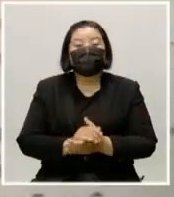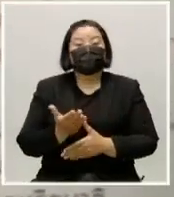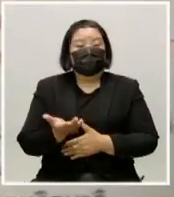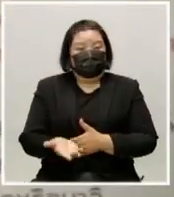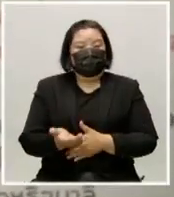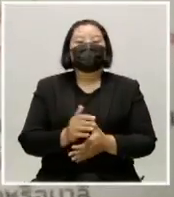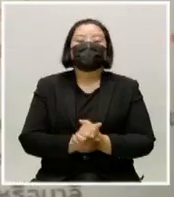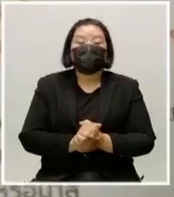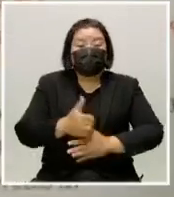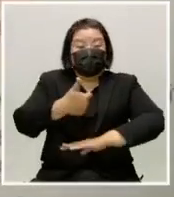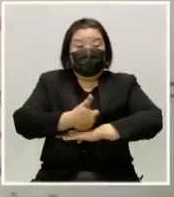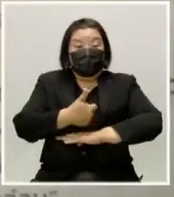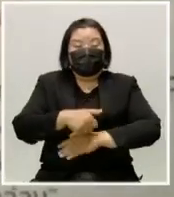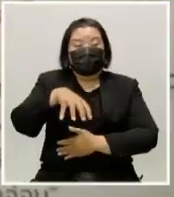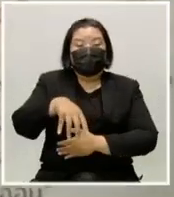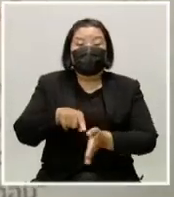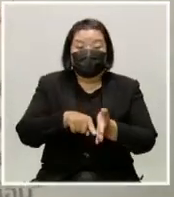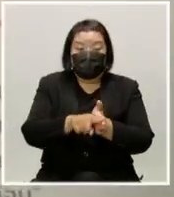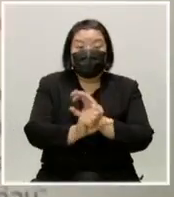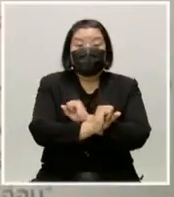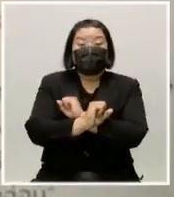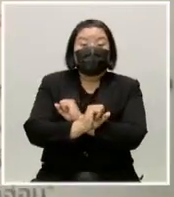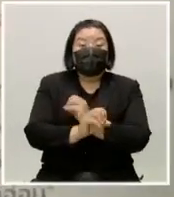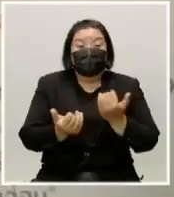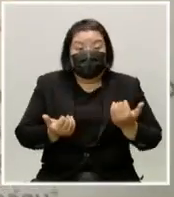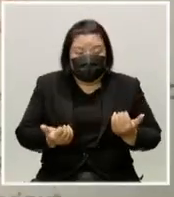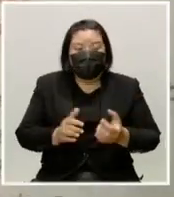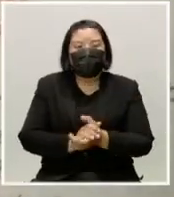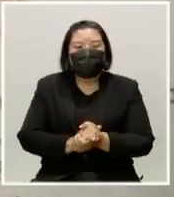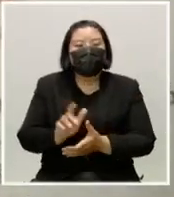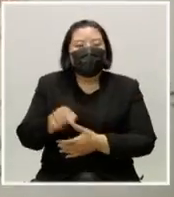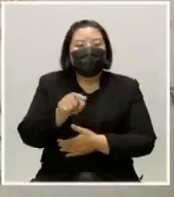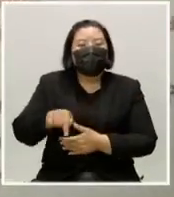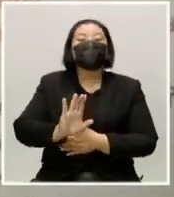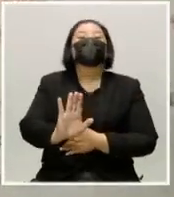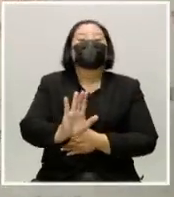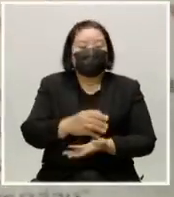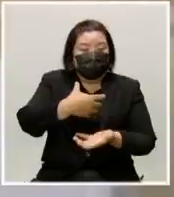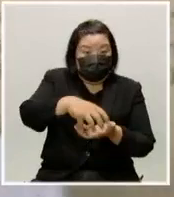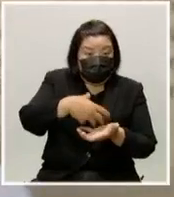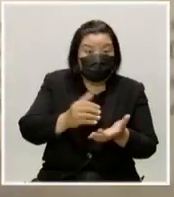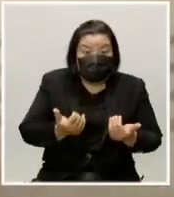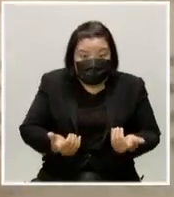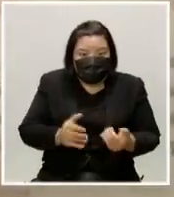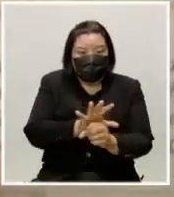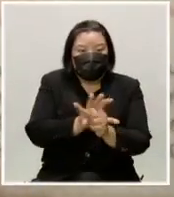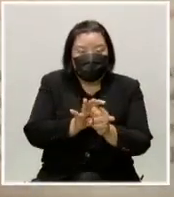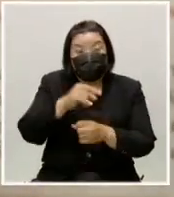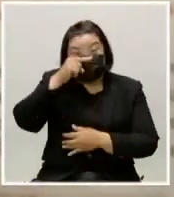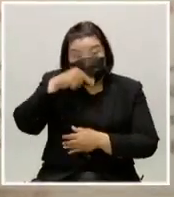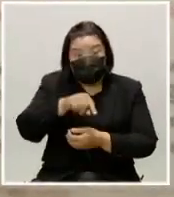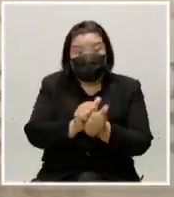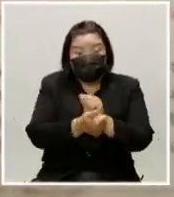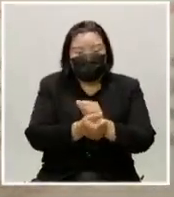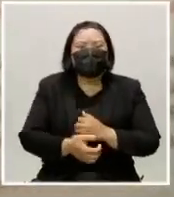การกวินพงศ์อธิบดีกรมควบคุมโรคบอกเลยนะครับว่าที่อังกฤษเนี่ยเขารายงานข้อมูลว่าพบโควิดสายพันธุ์ไทยนั้นรับทราบเรื่องนี้แ